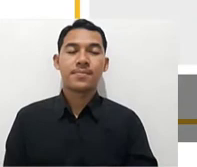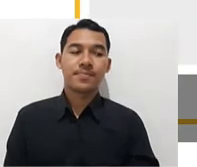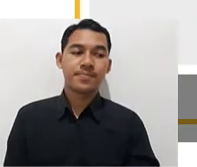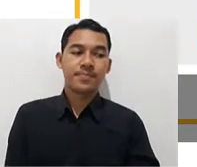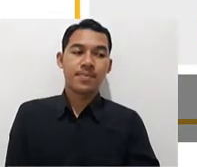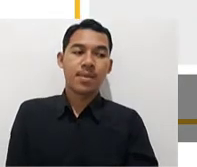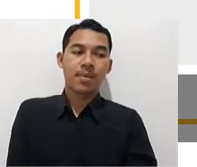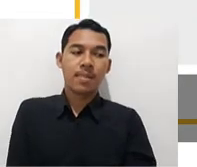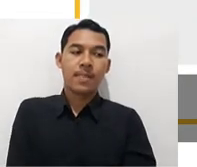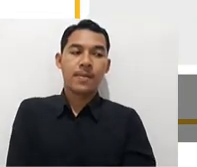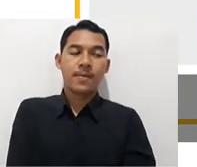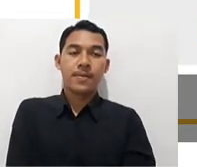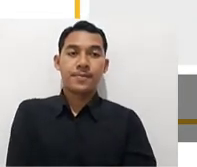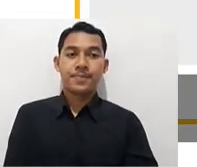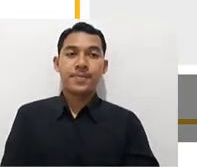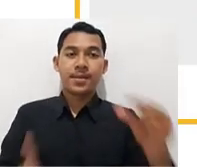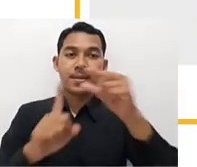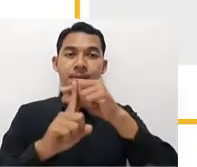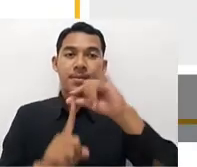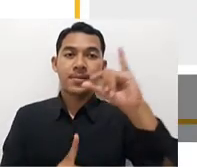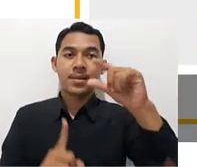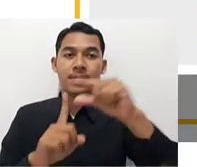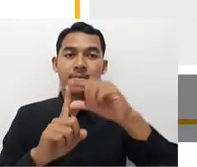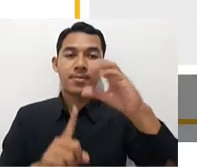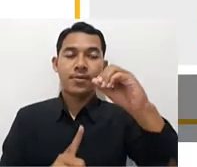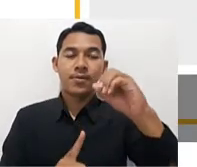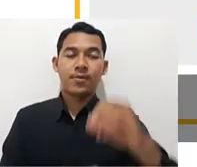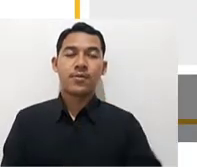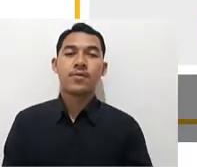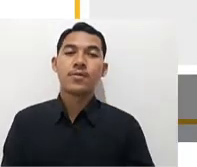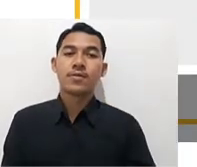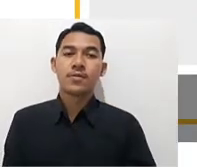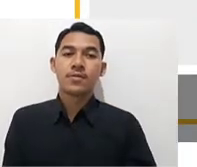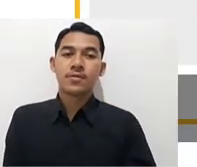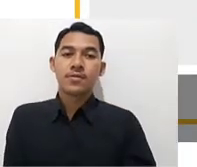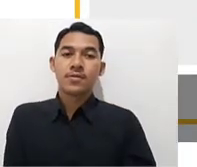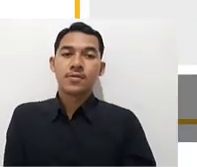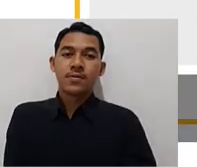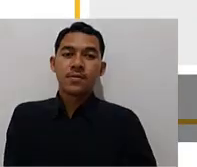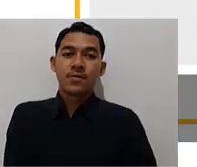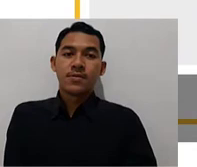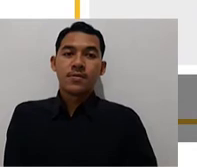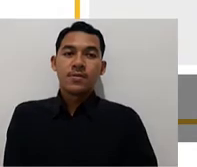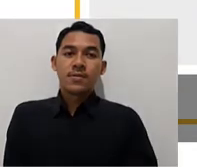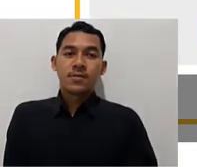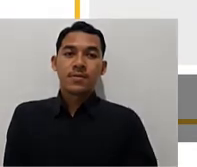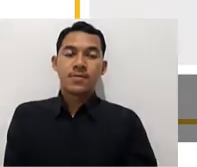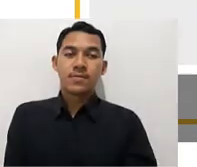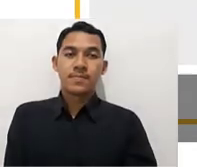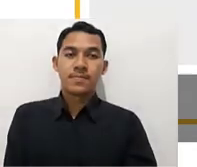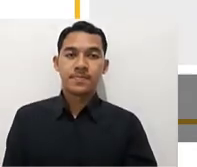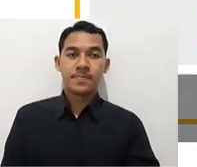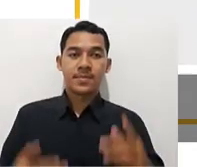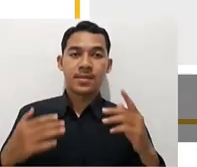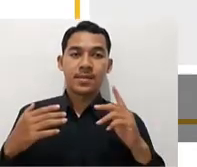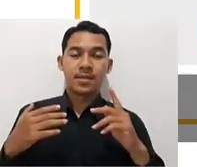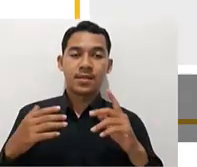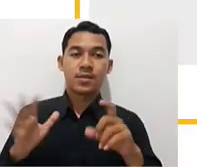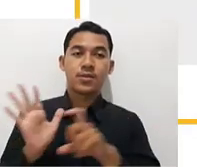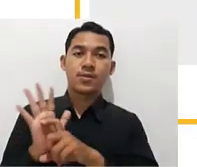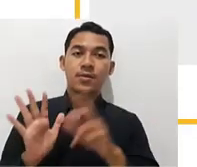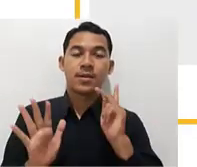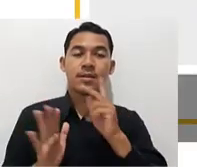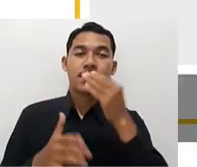rada register parallel input, parallel output ya. Nah, di sini istilahnya tuh ada gimana ya? Kita misalkan